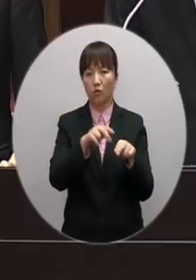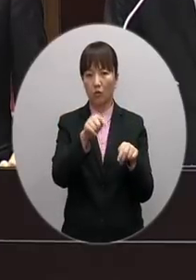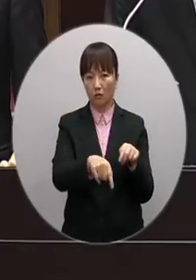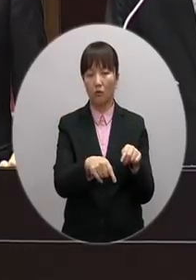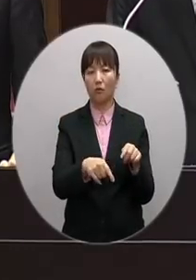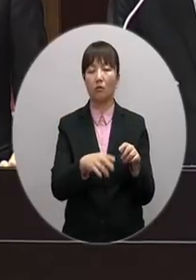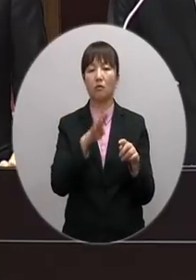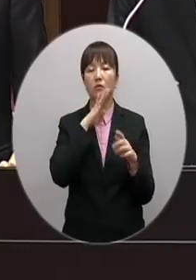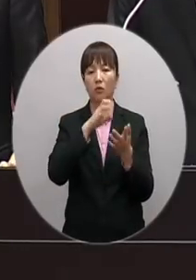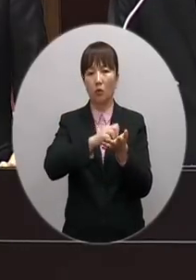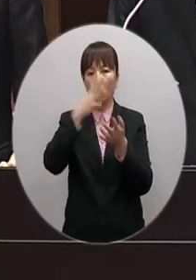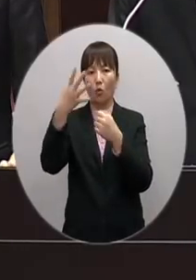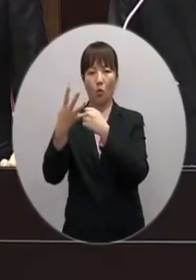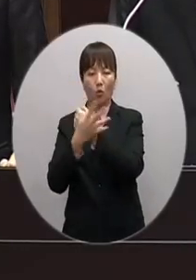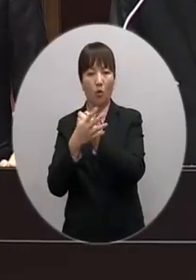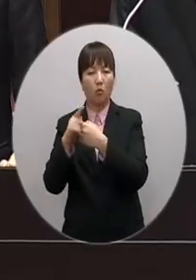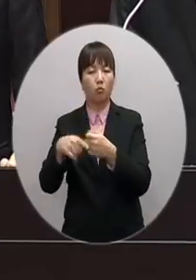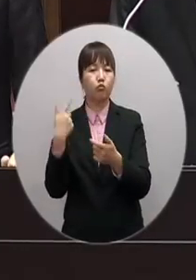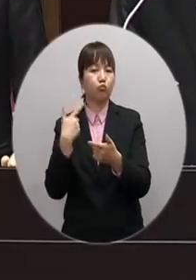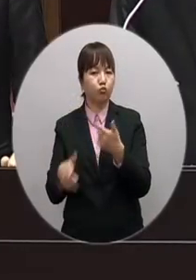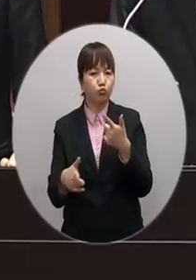标之下呢，核四是不宜